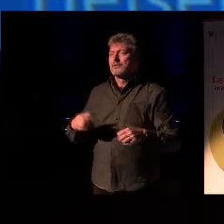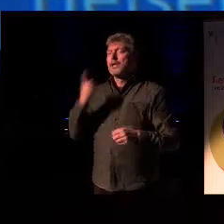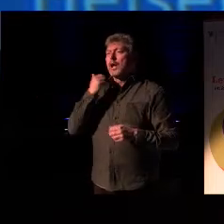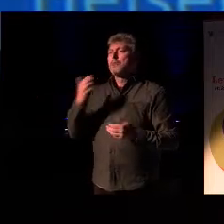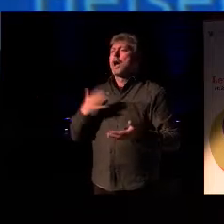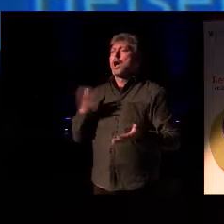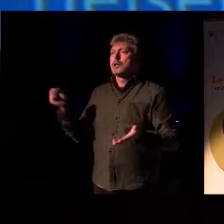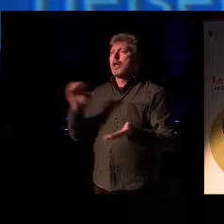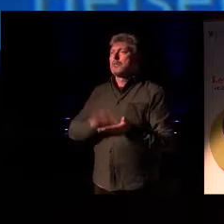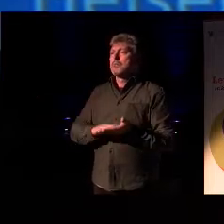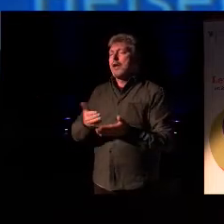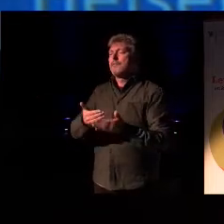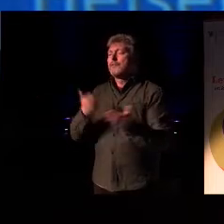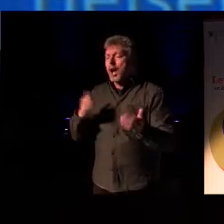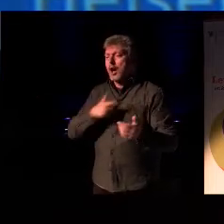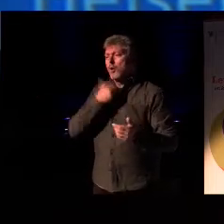ungdommen.